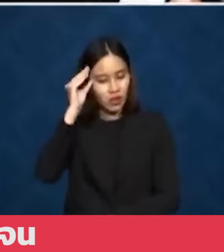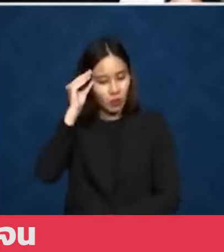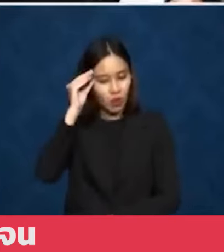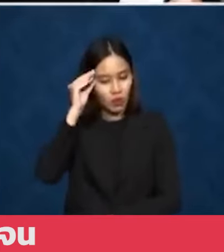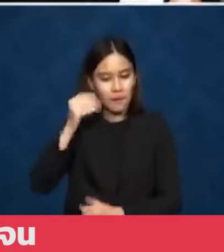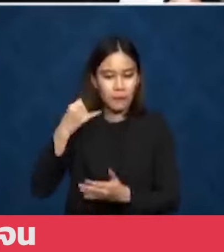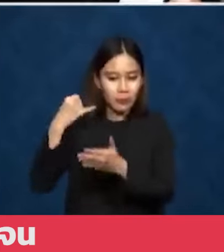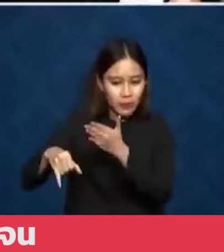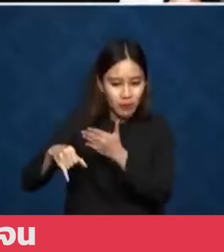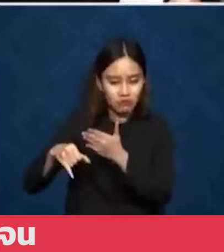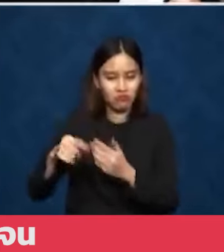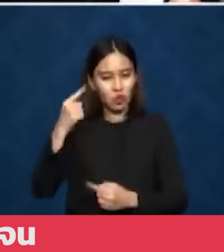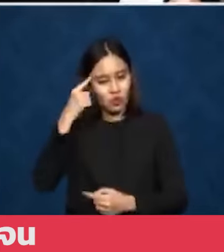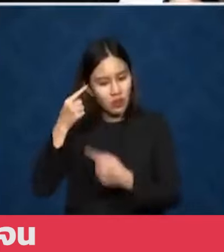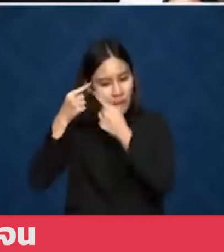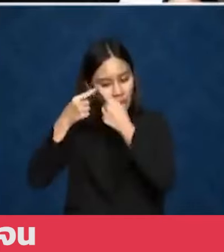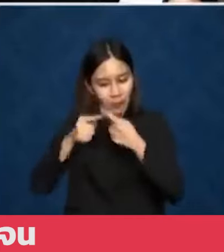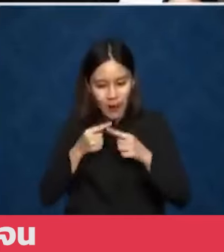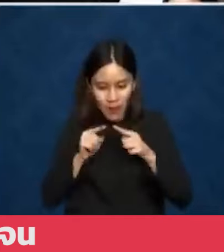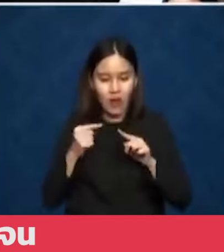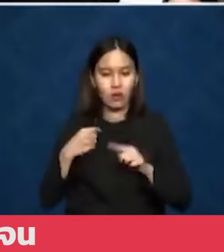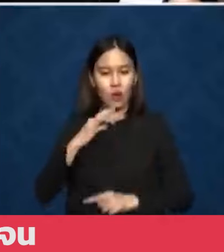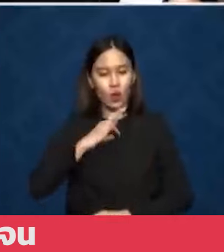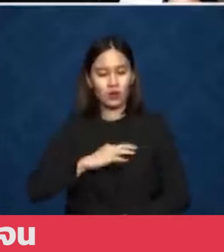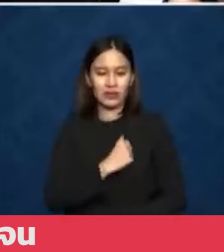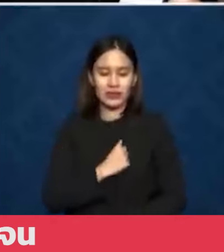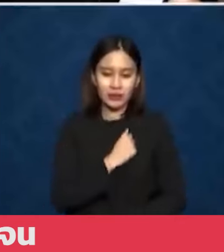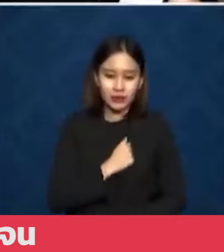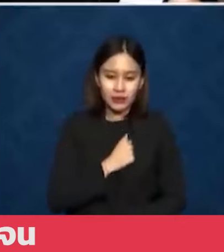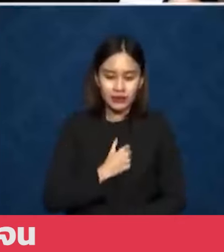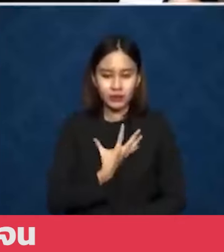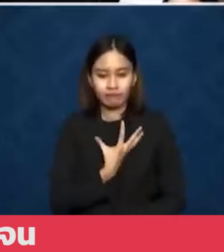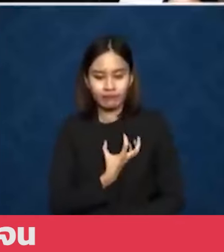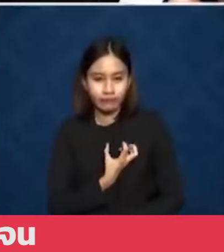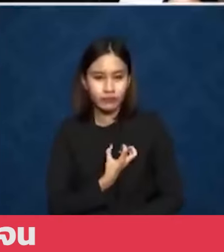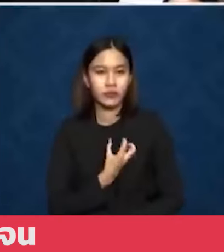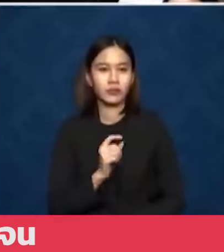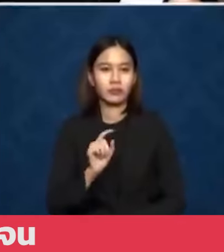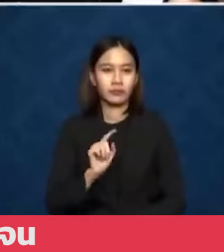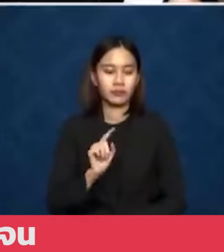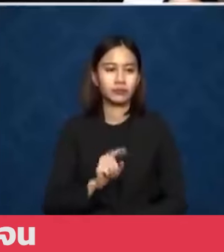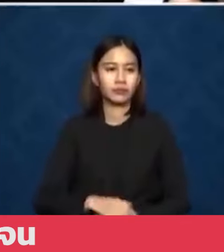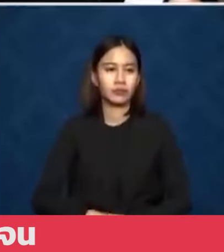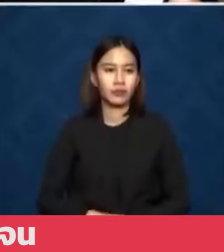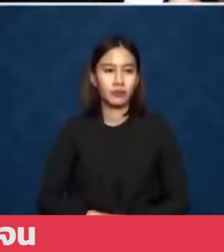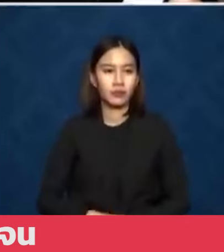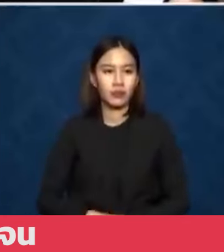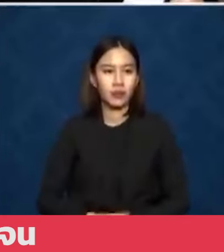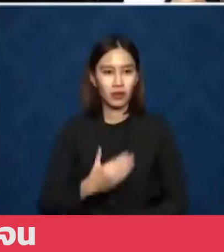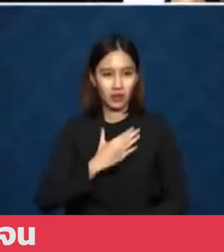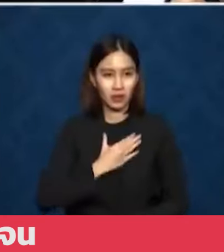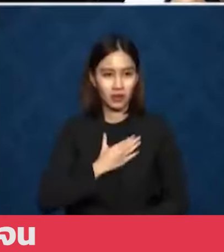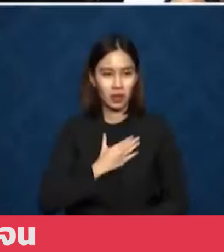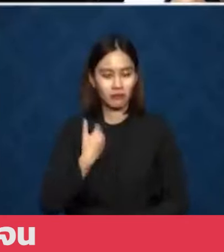ยงานที่เกี่ยวข้องอีกทั้งเมื่อต้นเดือนมกราคมมิวได้มีการอภิปรายงบดูแลสุขภาพจิตพร้อมซัดฝ่ายรัฐบาลให้ลองมาเป็นผู้ป่ว